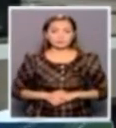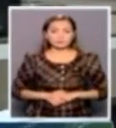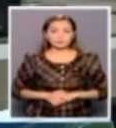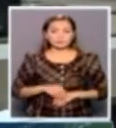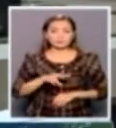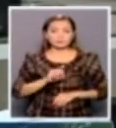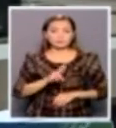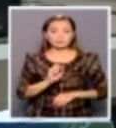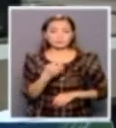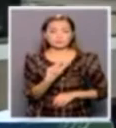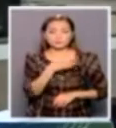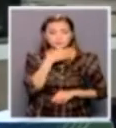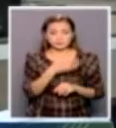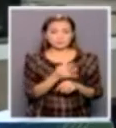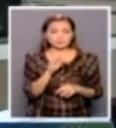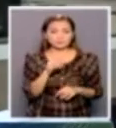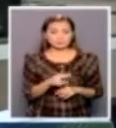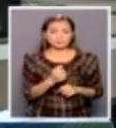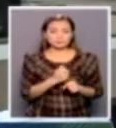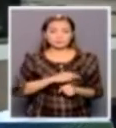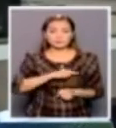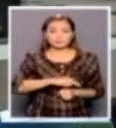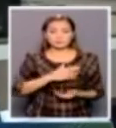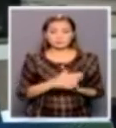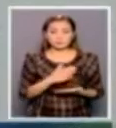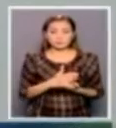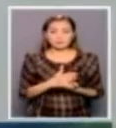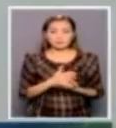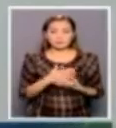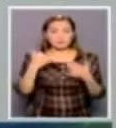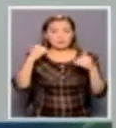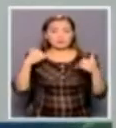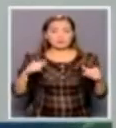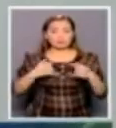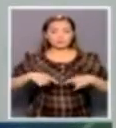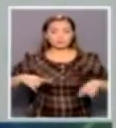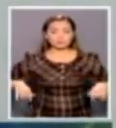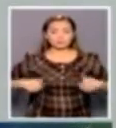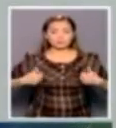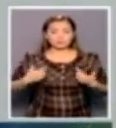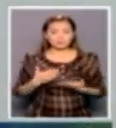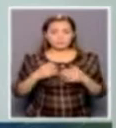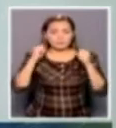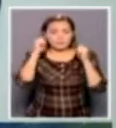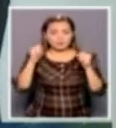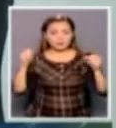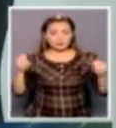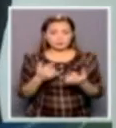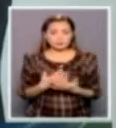Мақаш өндірістік кооперативі осы асыл тұқымды Еділбай қойын өсіріп